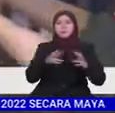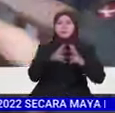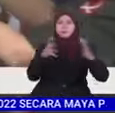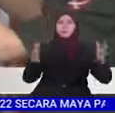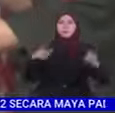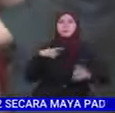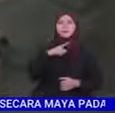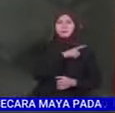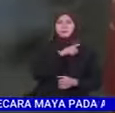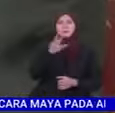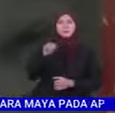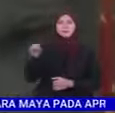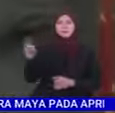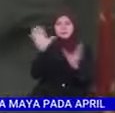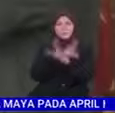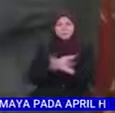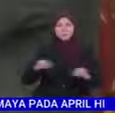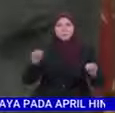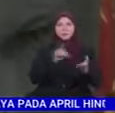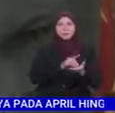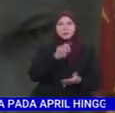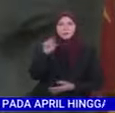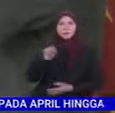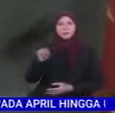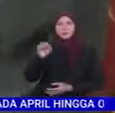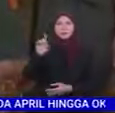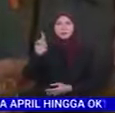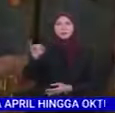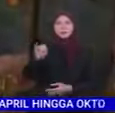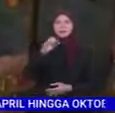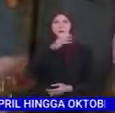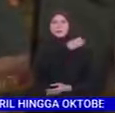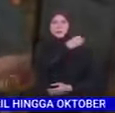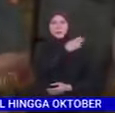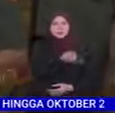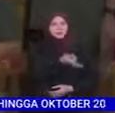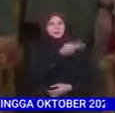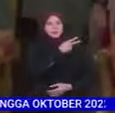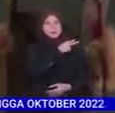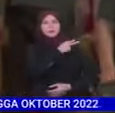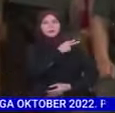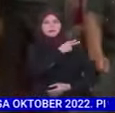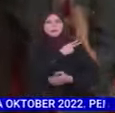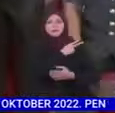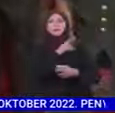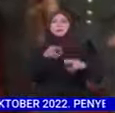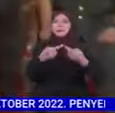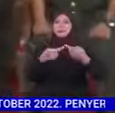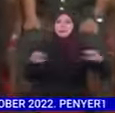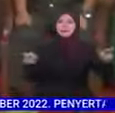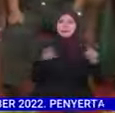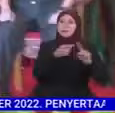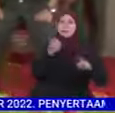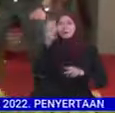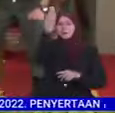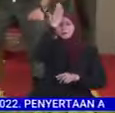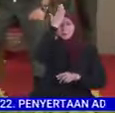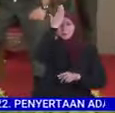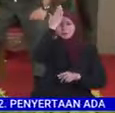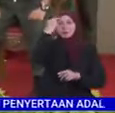lembaga multimedia Serawak dokter zaidul Raza pegawai-pegawai yang dipakaikan ^ telah diperkenankan oleh yang dipertuan agung